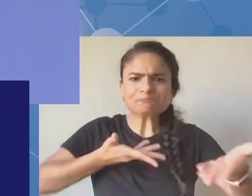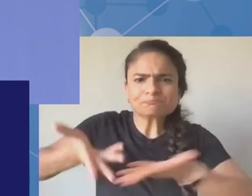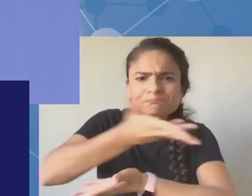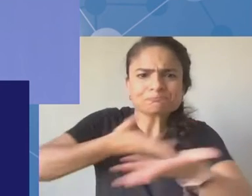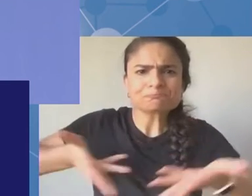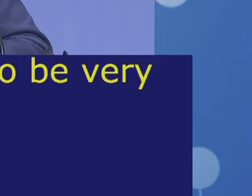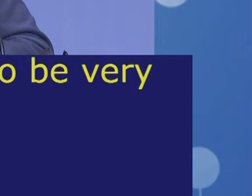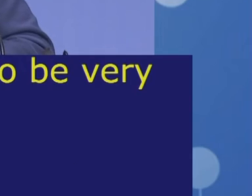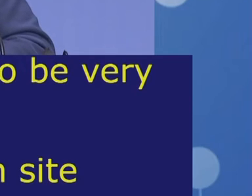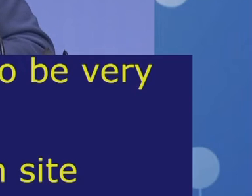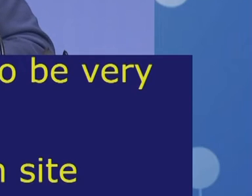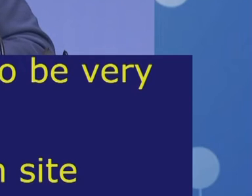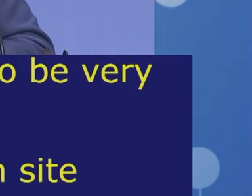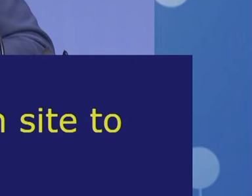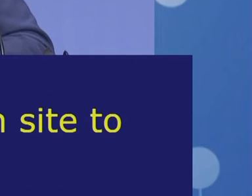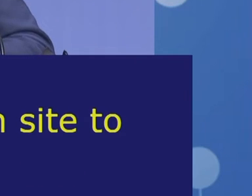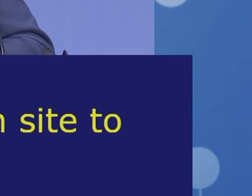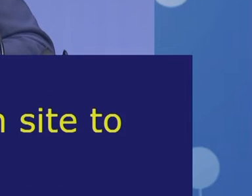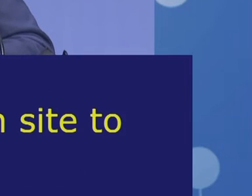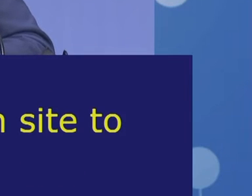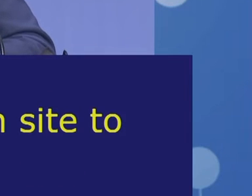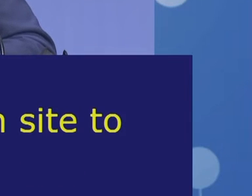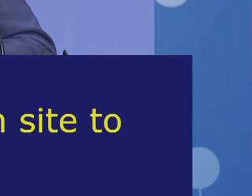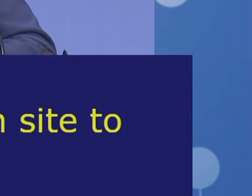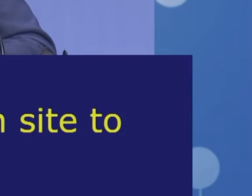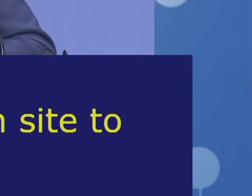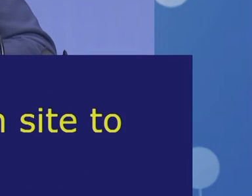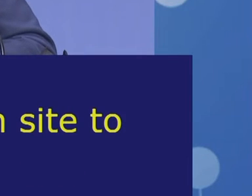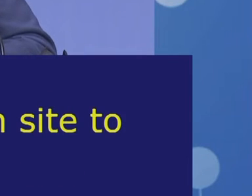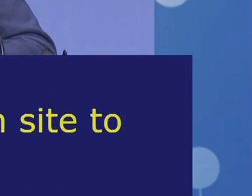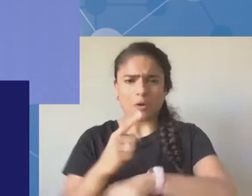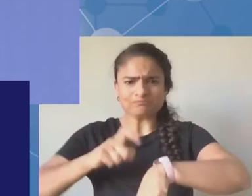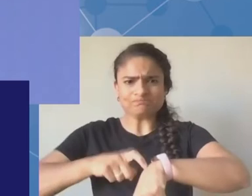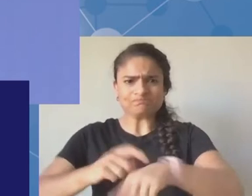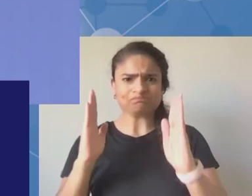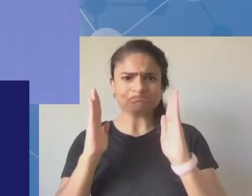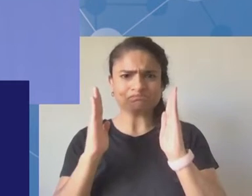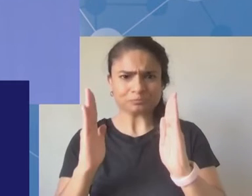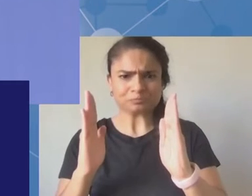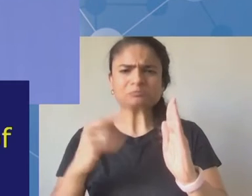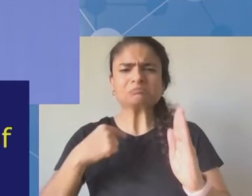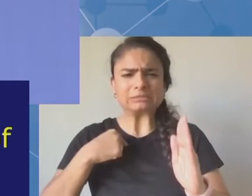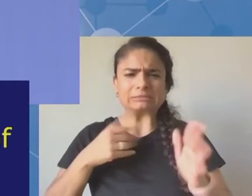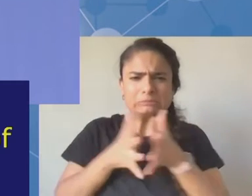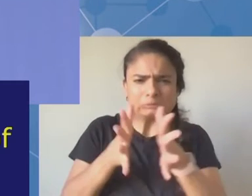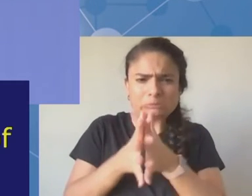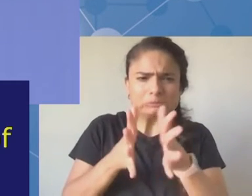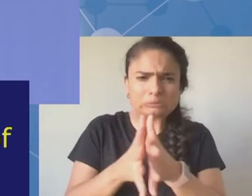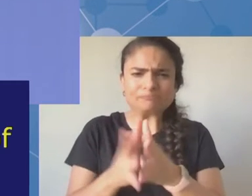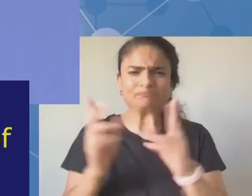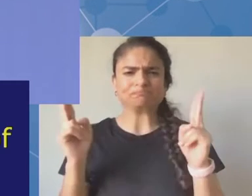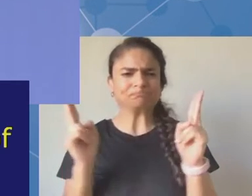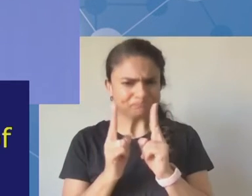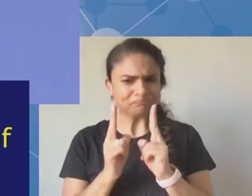предоставляем слово вам, аудитории, как той, которая собралась с нами на месте в Катовице, так и тем, кто с